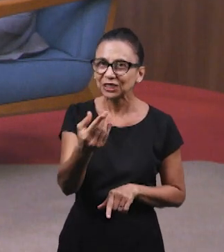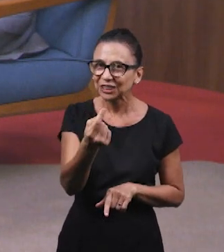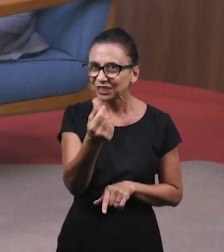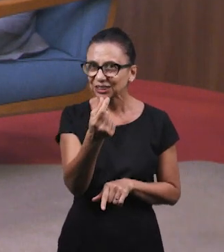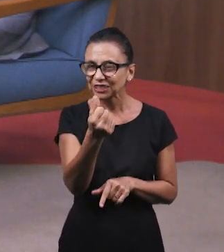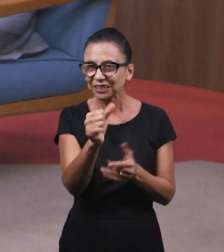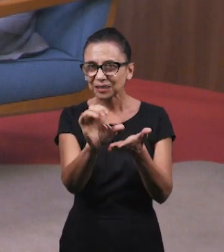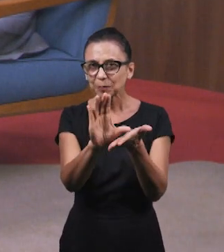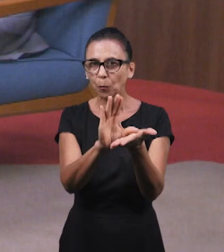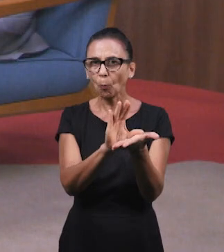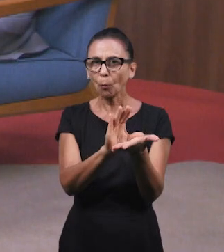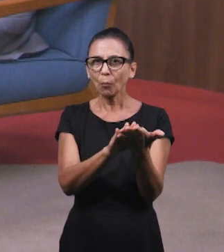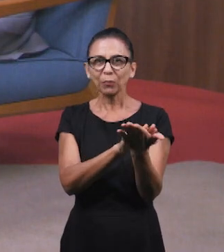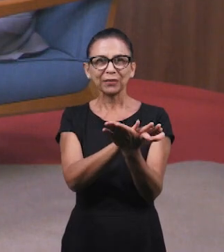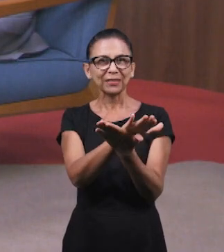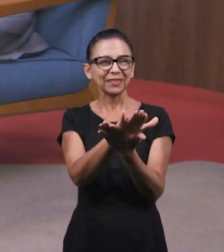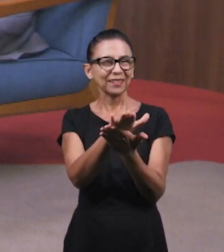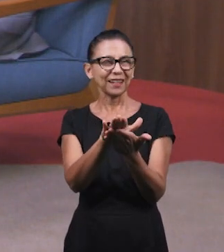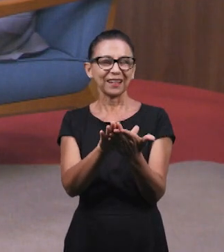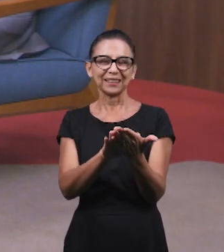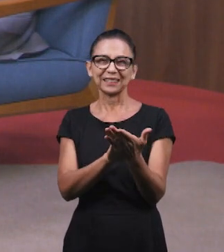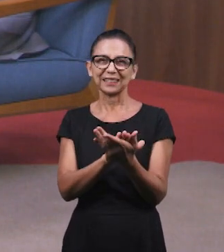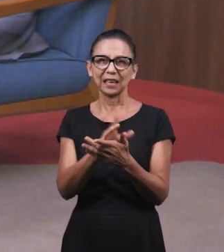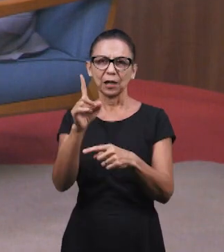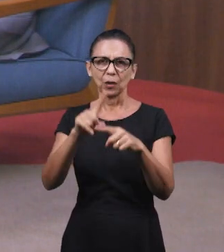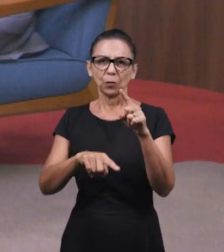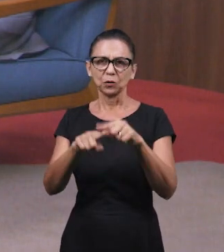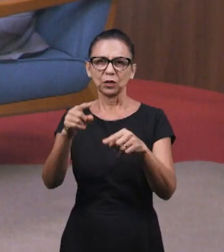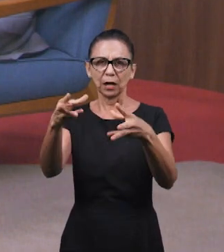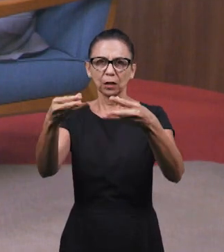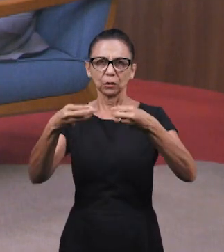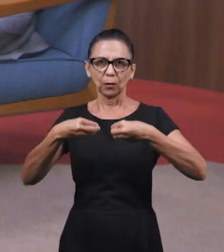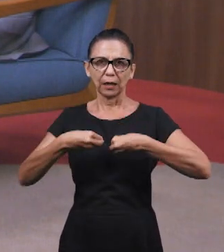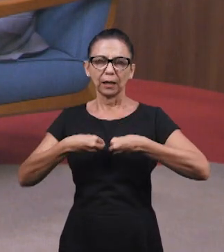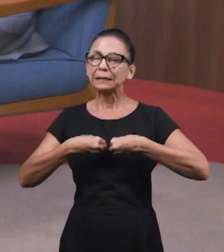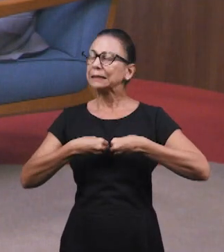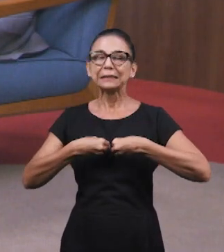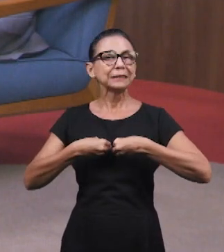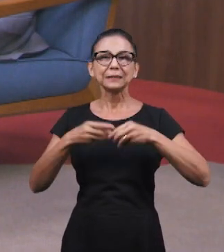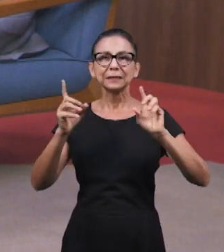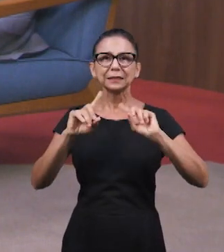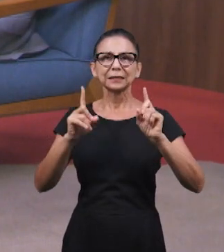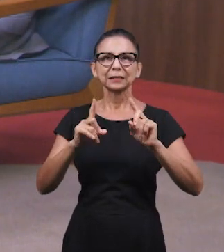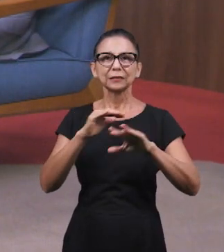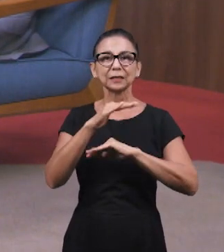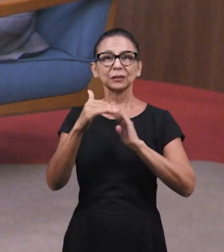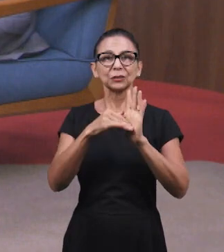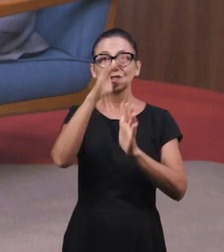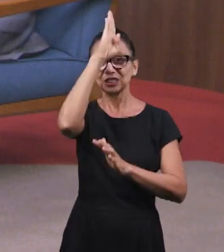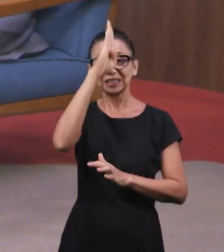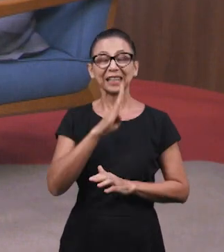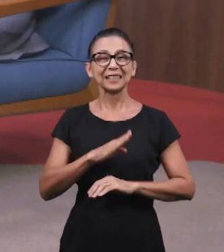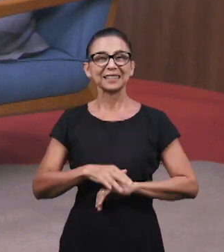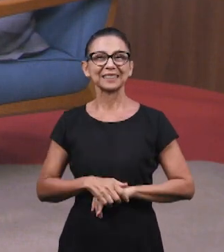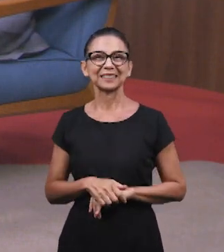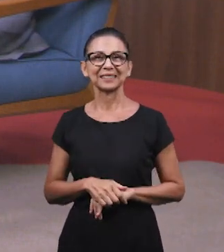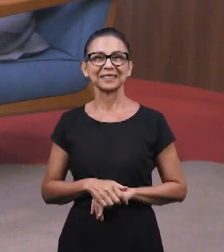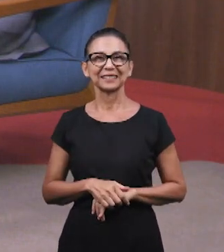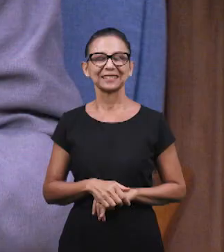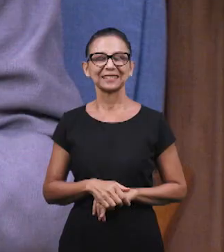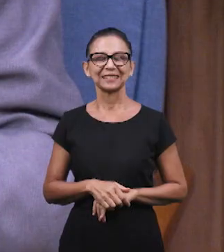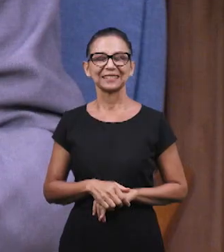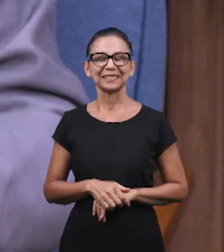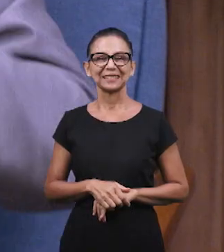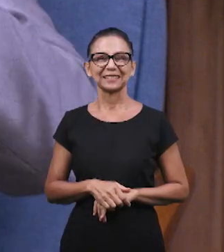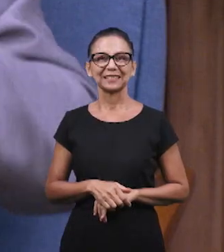vers cet appel. Et plus, nous n'allons pas vous demander une contribution financière, même pas une offrande. Tout